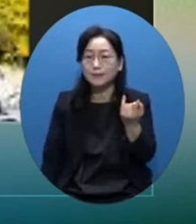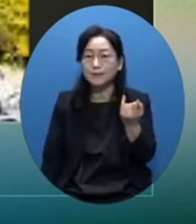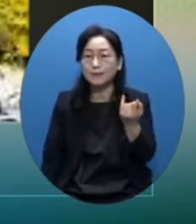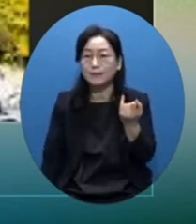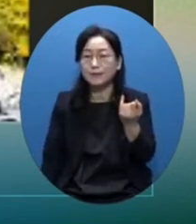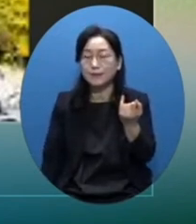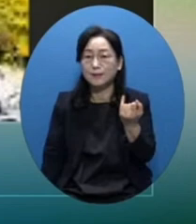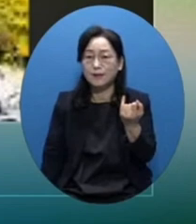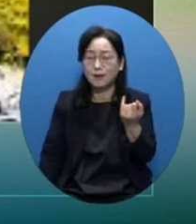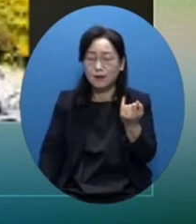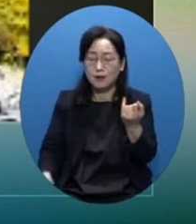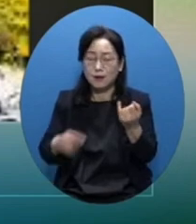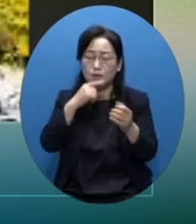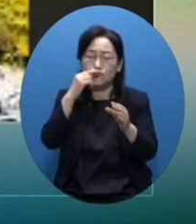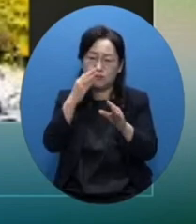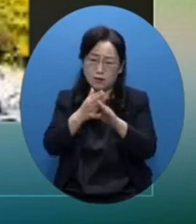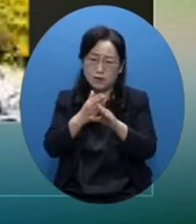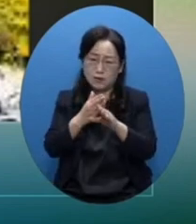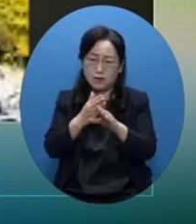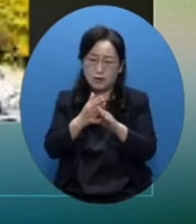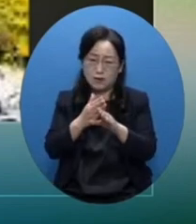올라가 적으로